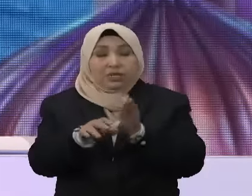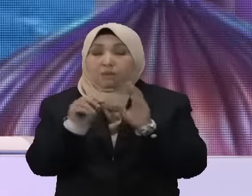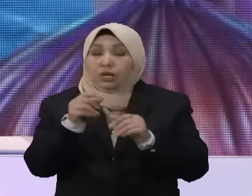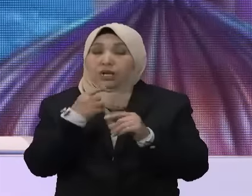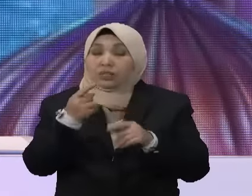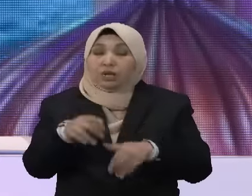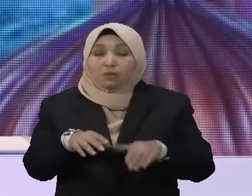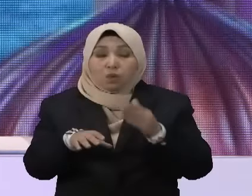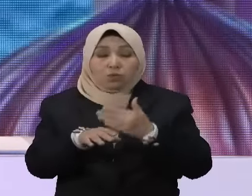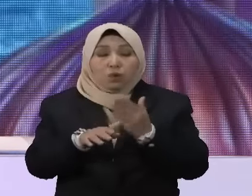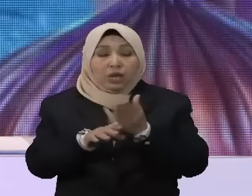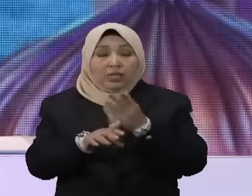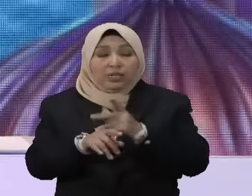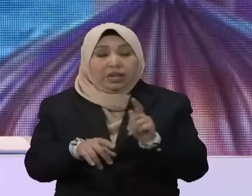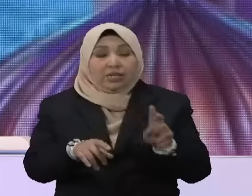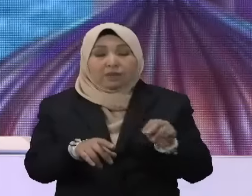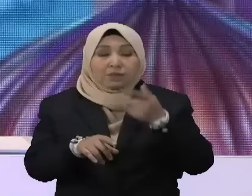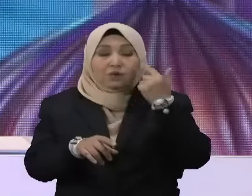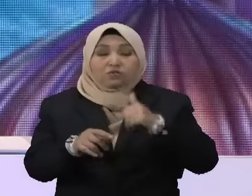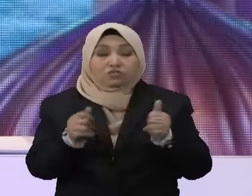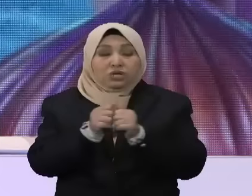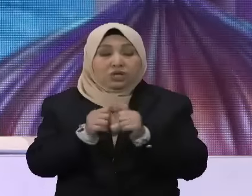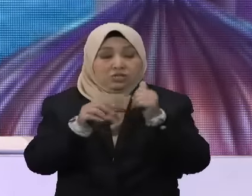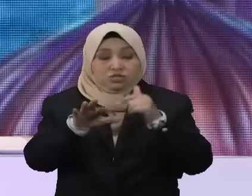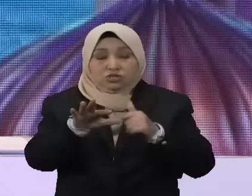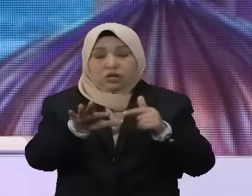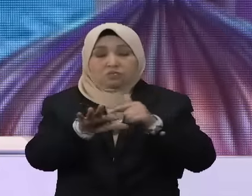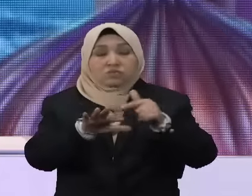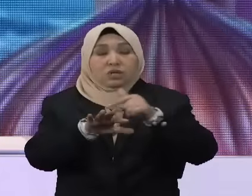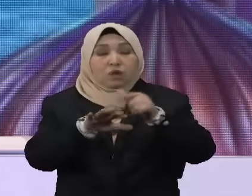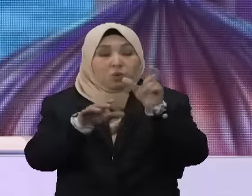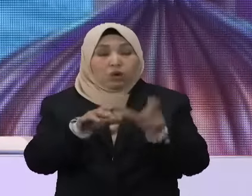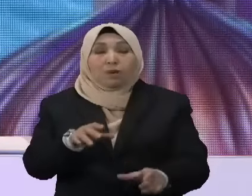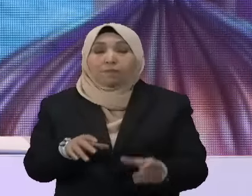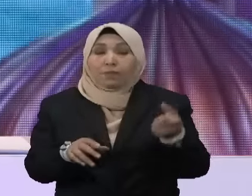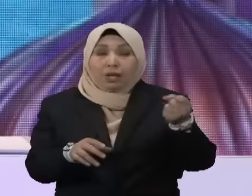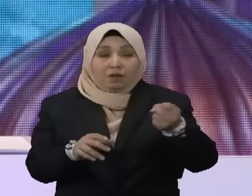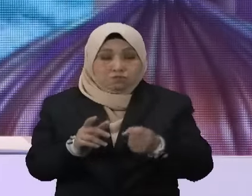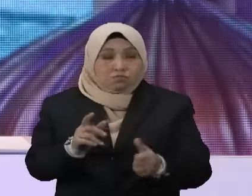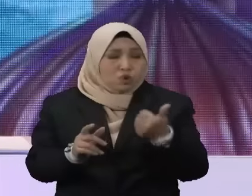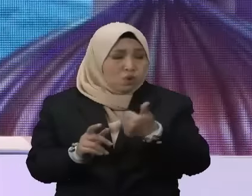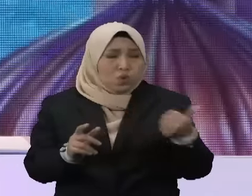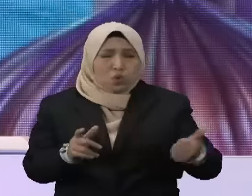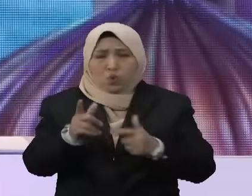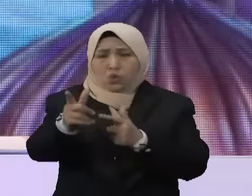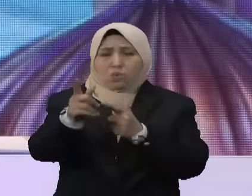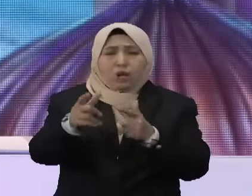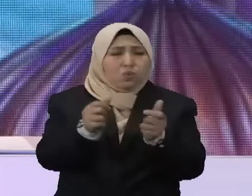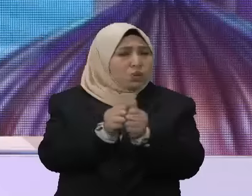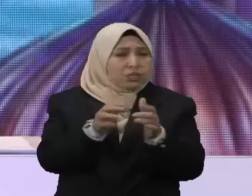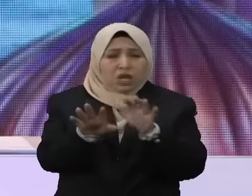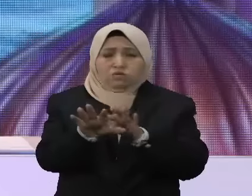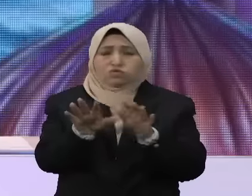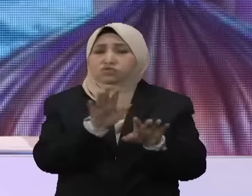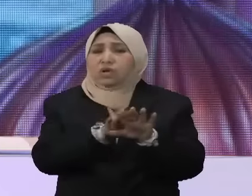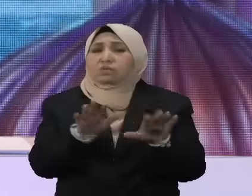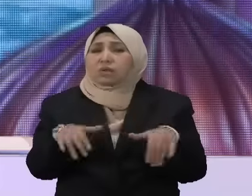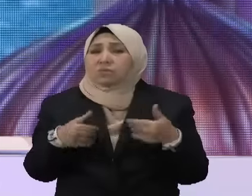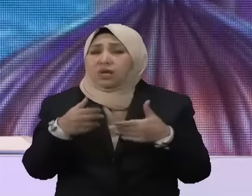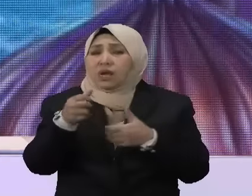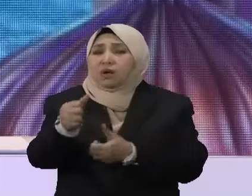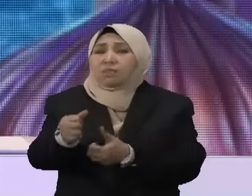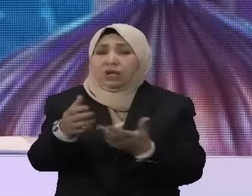kata potong banan kerana dengan jari inilah orang memegang senjata. Tanpa jari itu macam mana orang nak